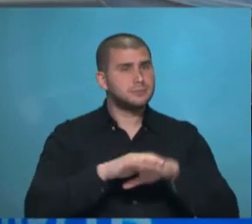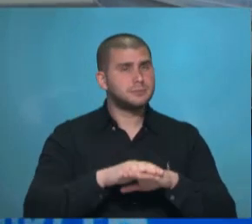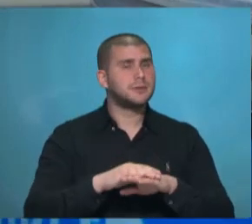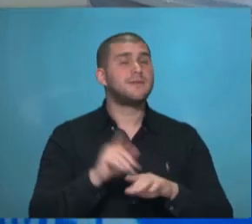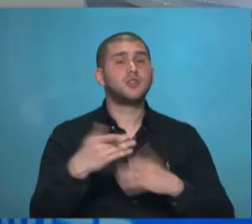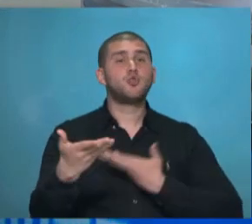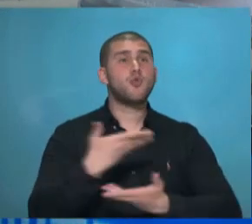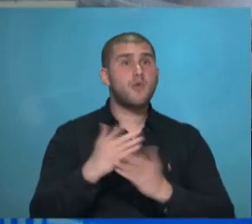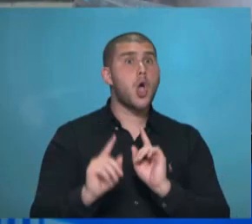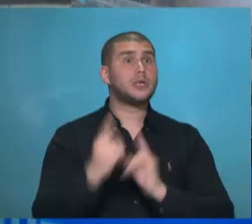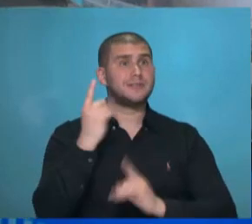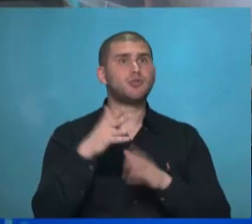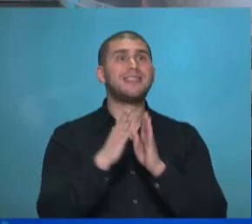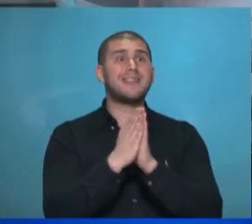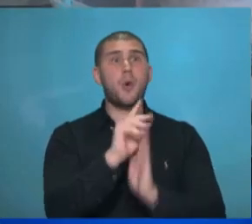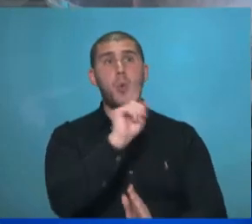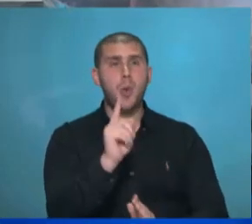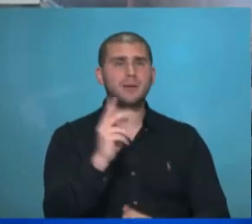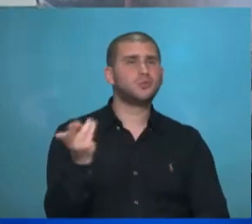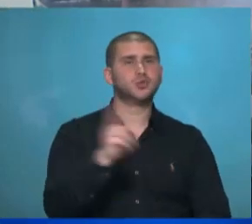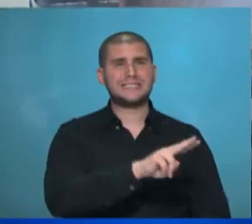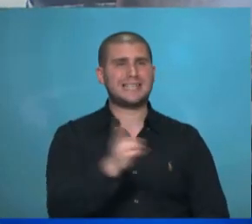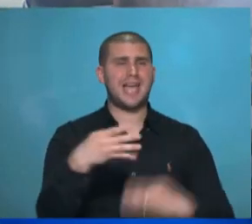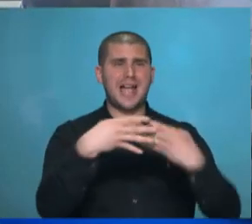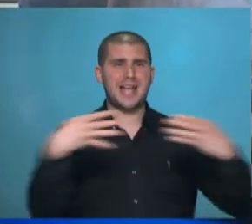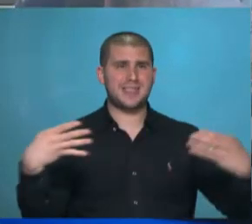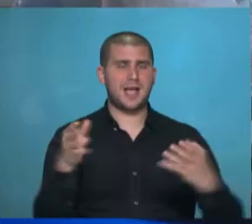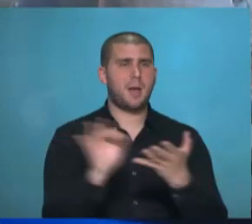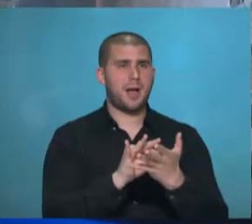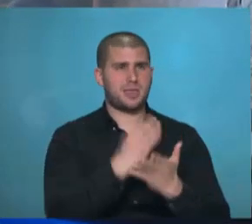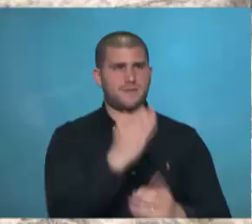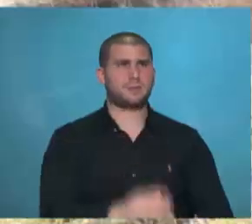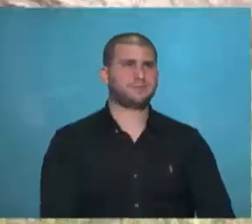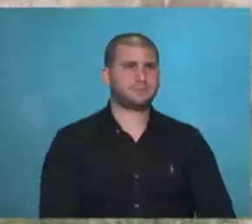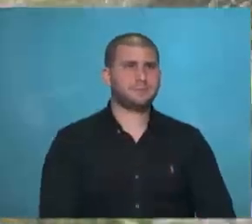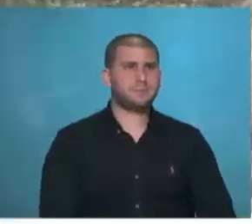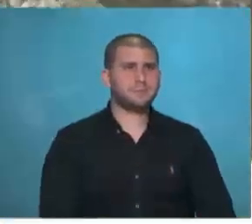דופן מפיח תקווה משני צידי הגדר. הכתבה של נורית יוחנן.